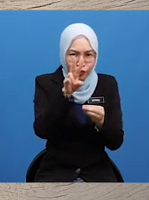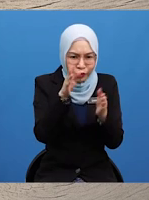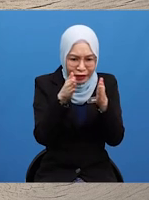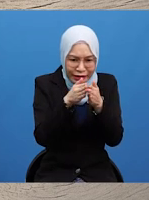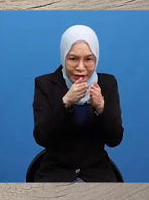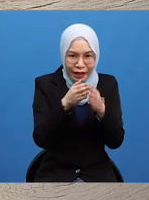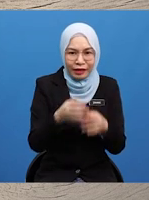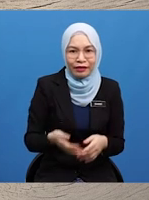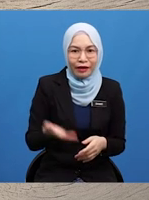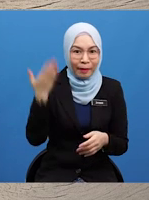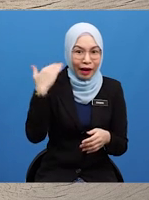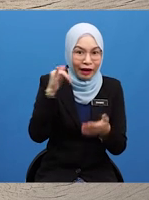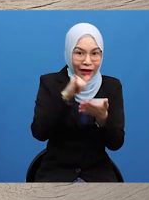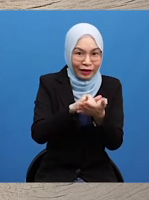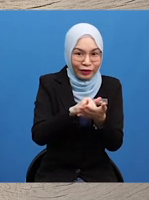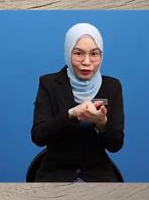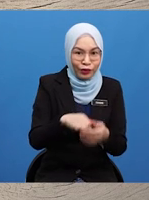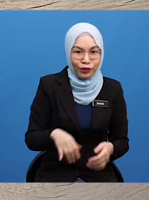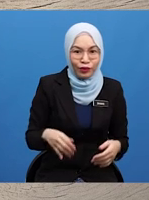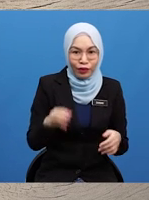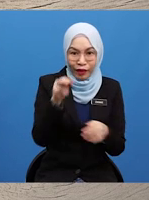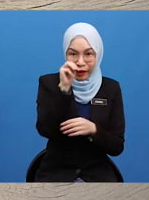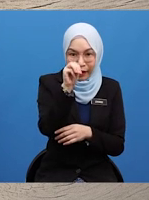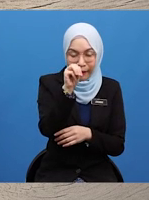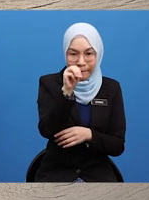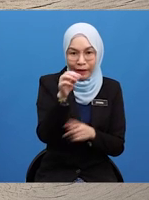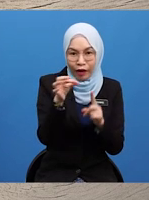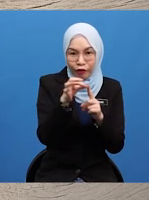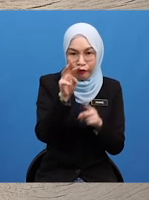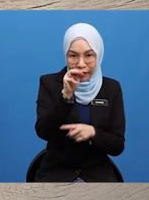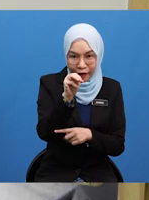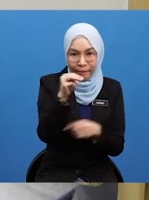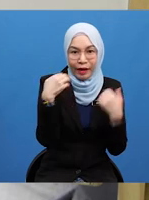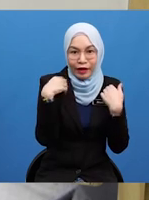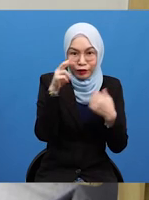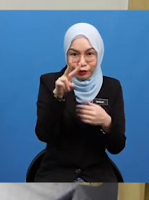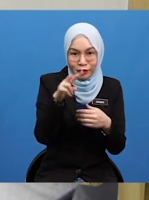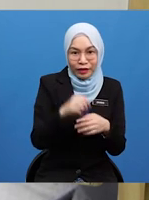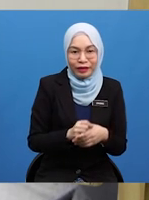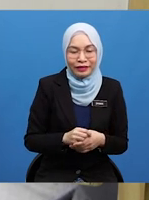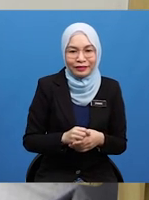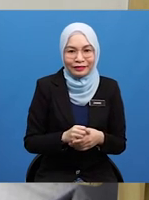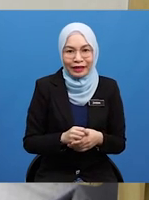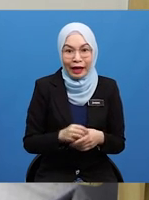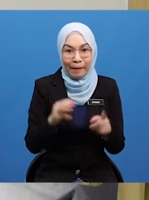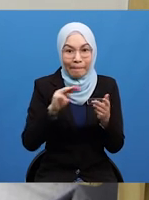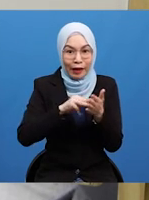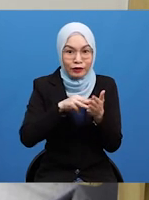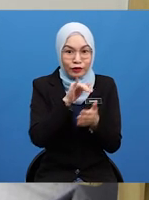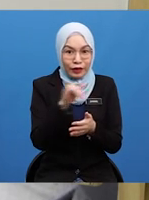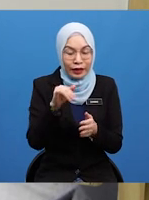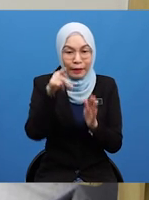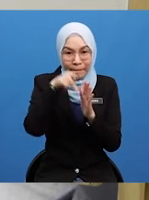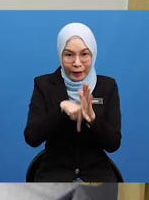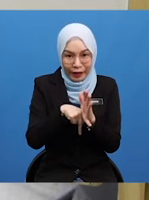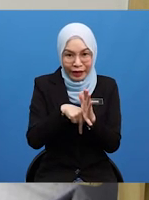M yang didarabkan bersama-sama nombor tersebut. Baiklah, seterusnya kita lihat